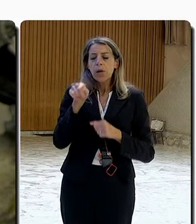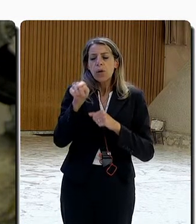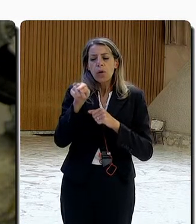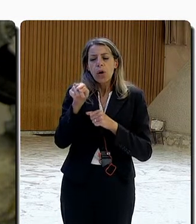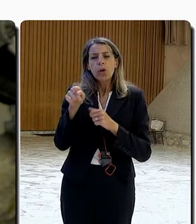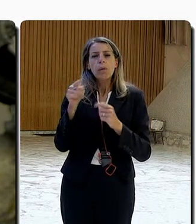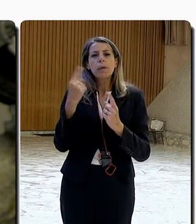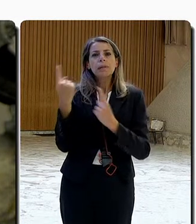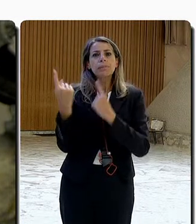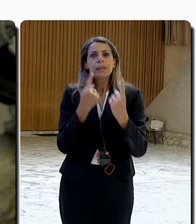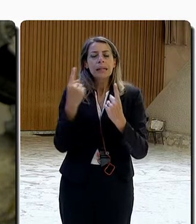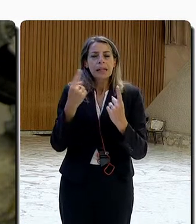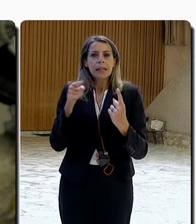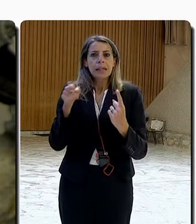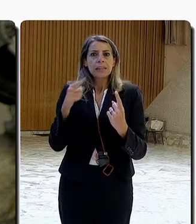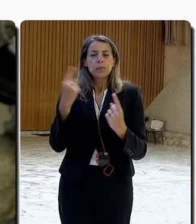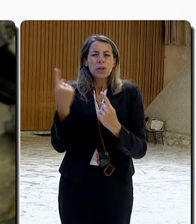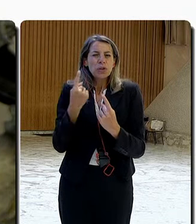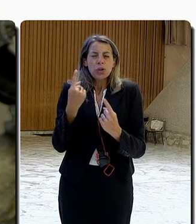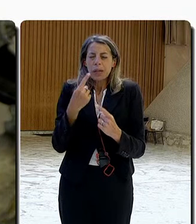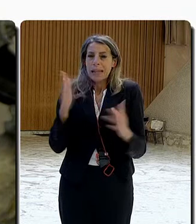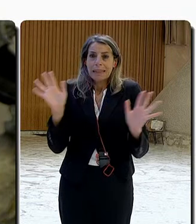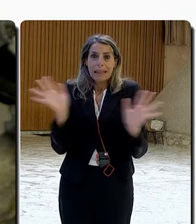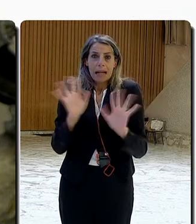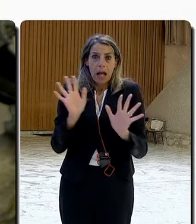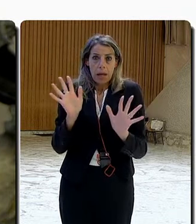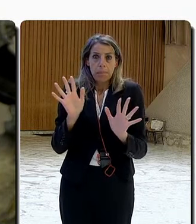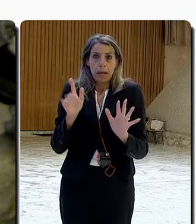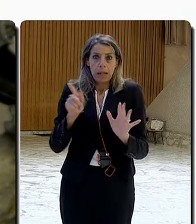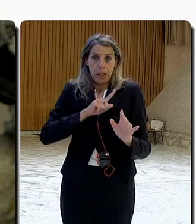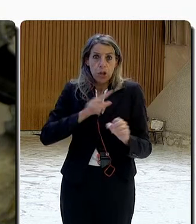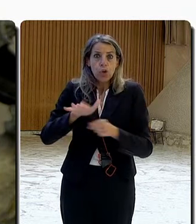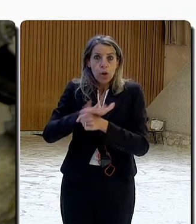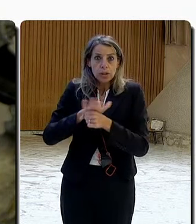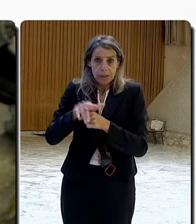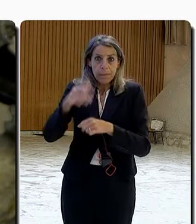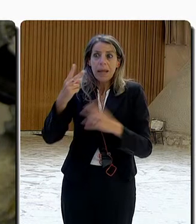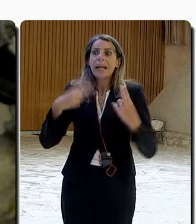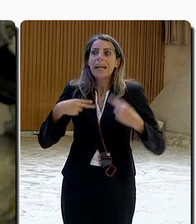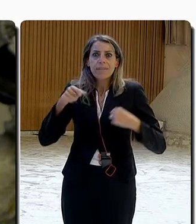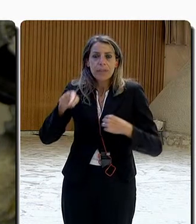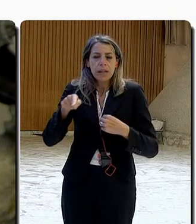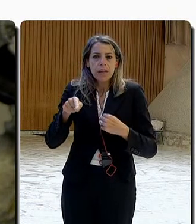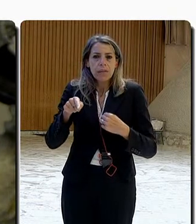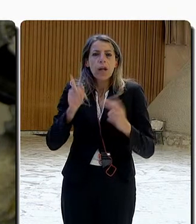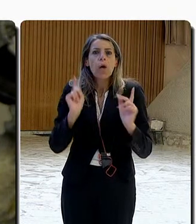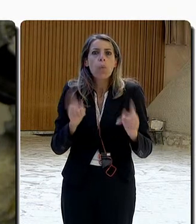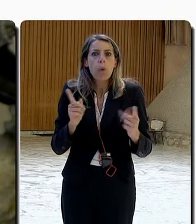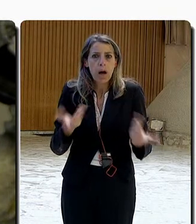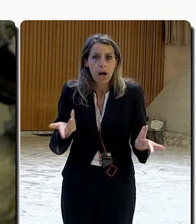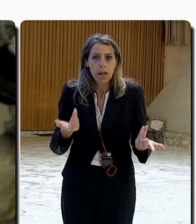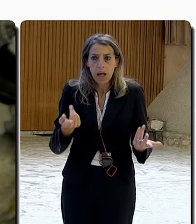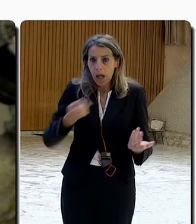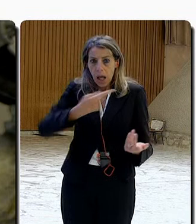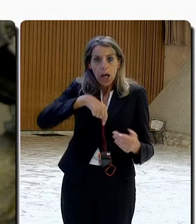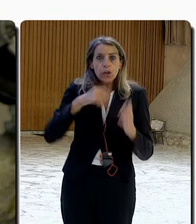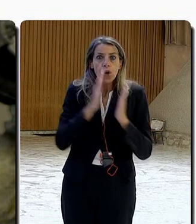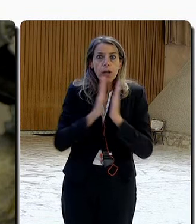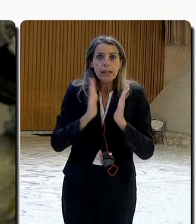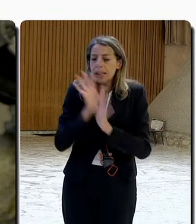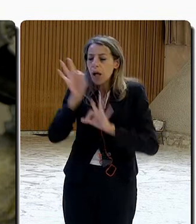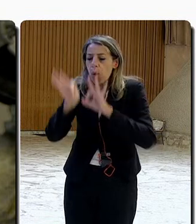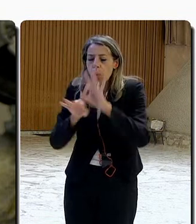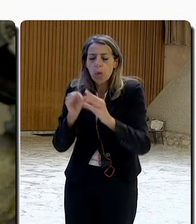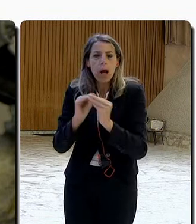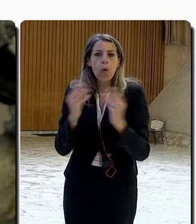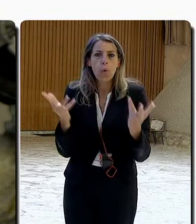esistenziali più drammatiche oggi per le nostre famiglie e come possiamo prendercene